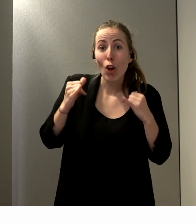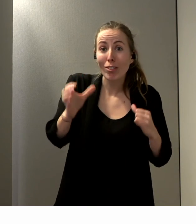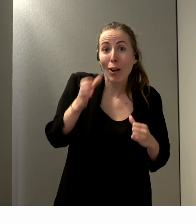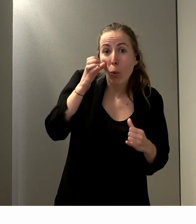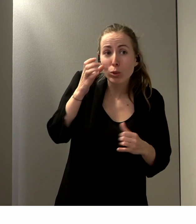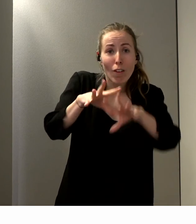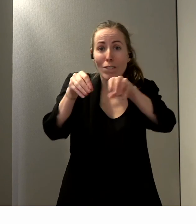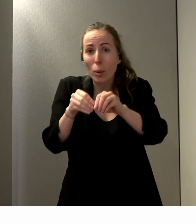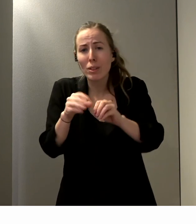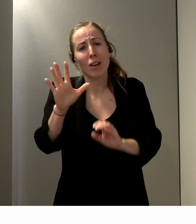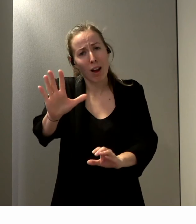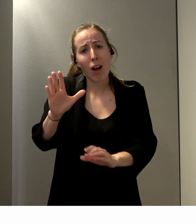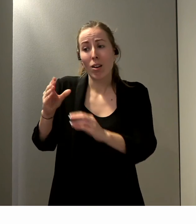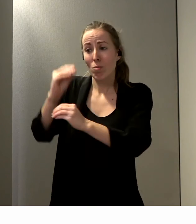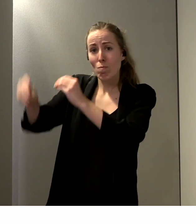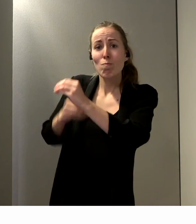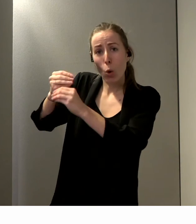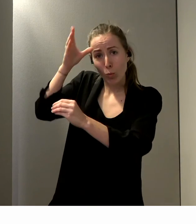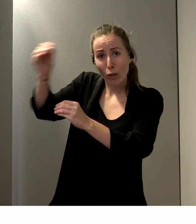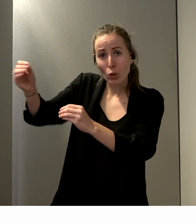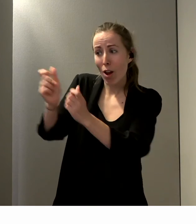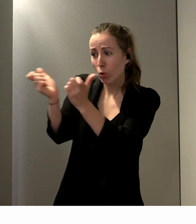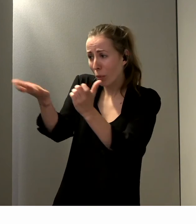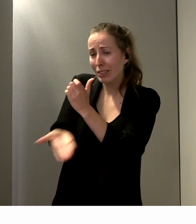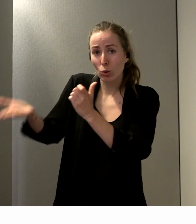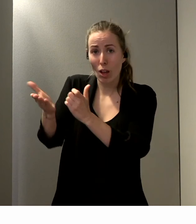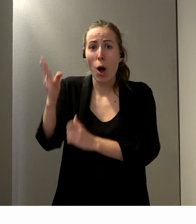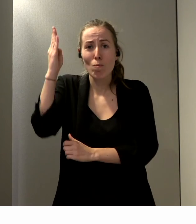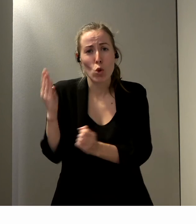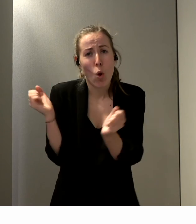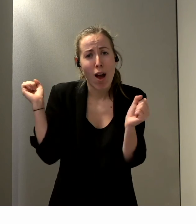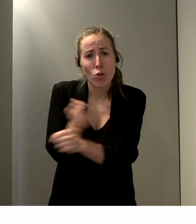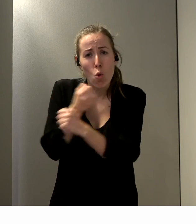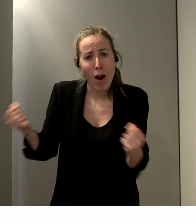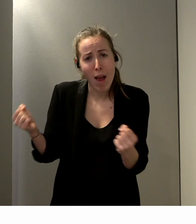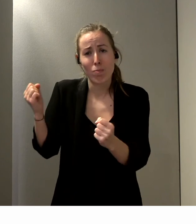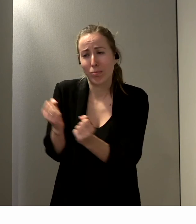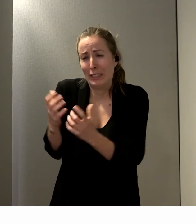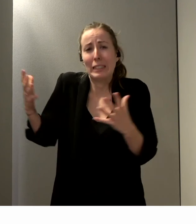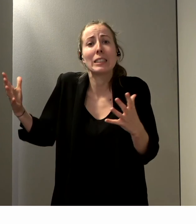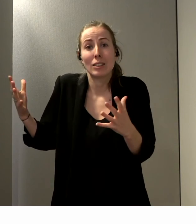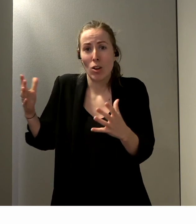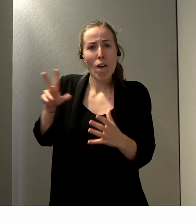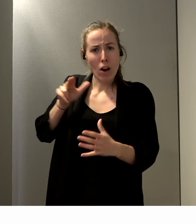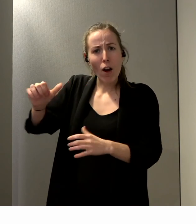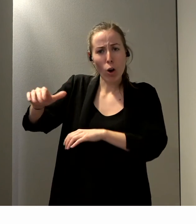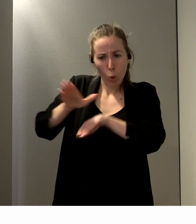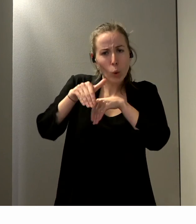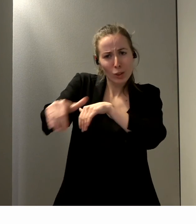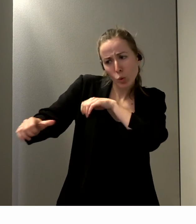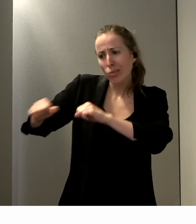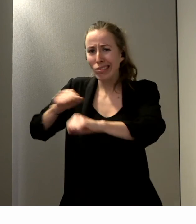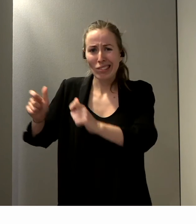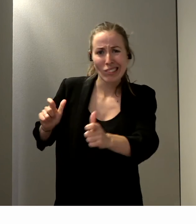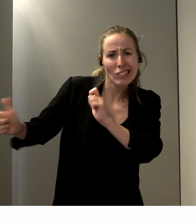y a des besoins immenses et des opportunités immenses dans l'entreprise. On va continuer de bousculer et d'accompagner les entreprises pour qu'elles